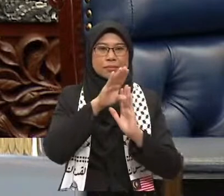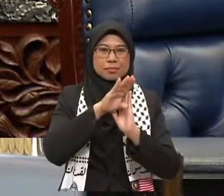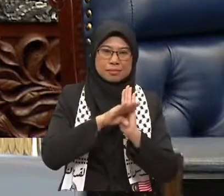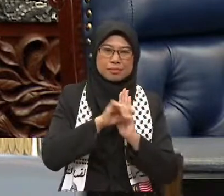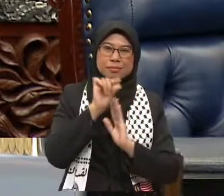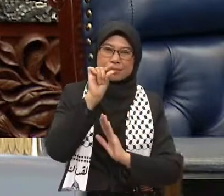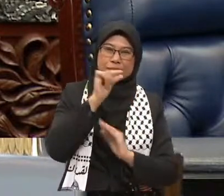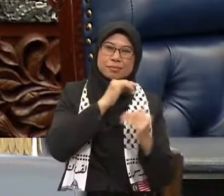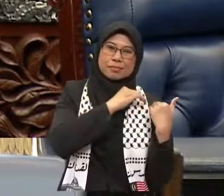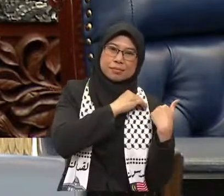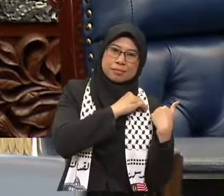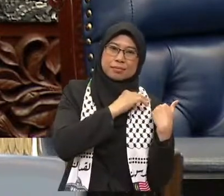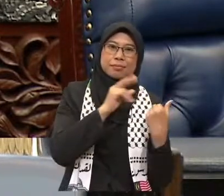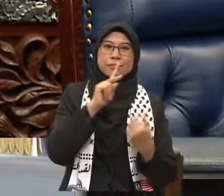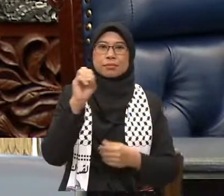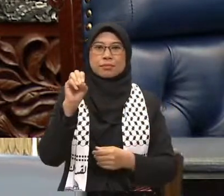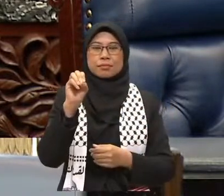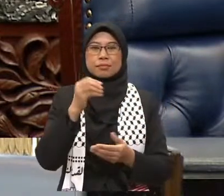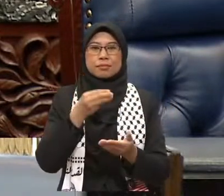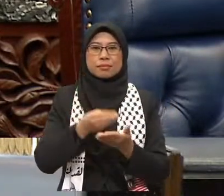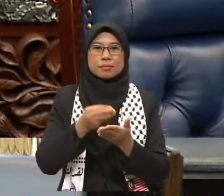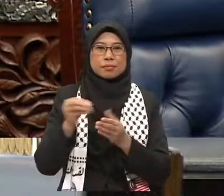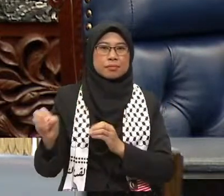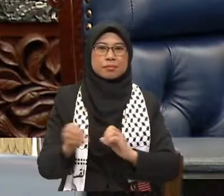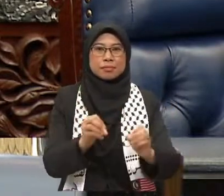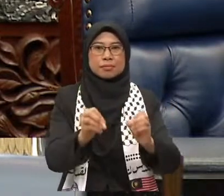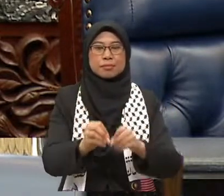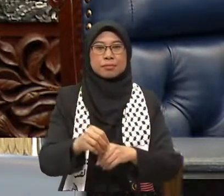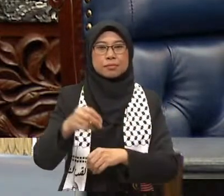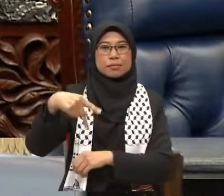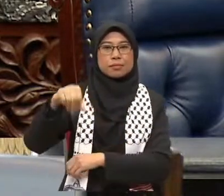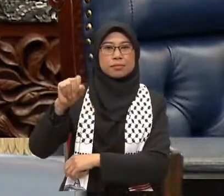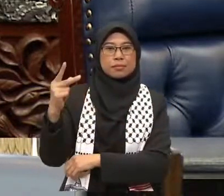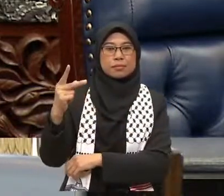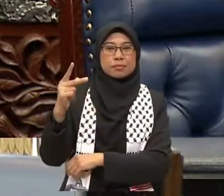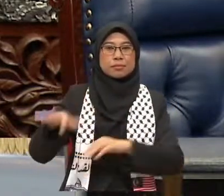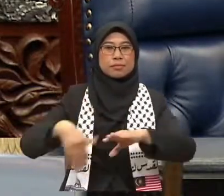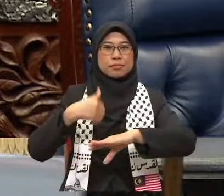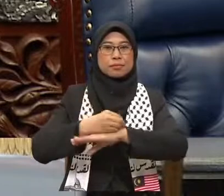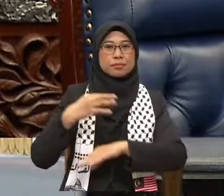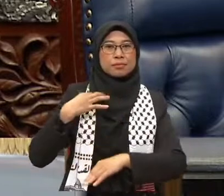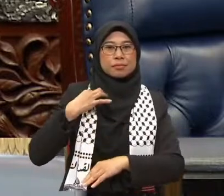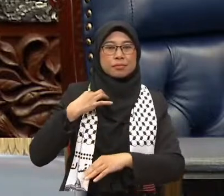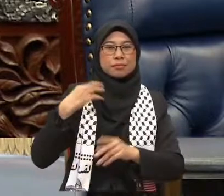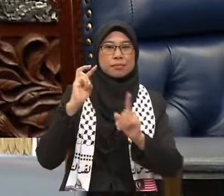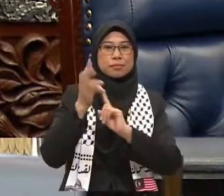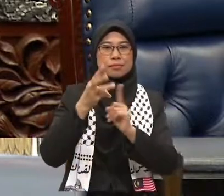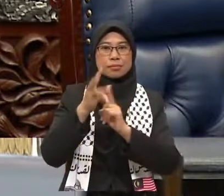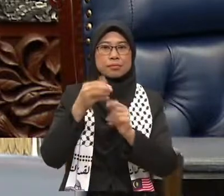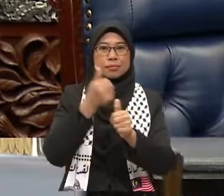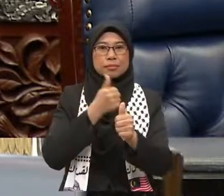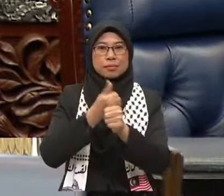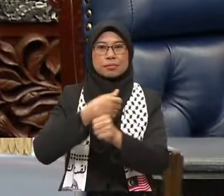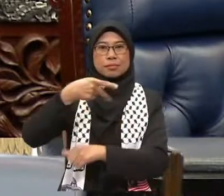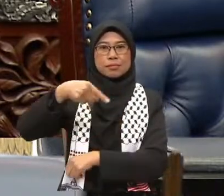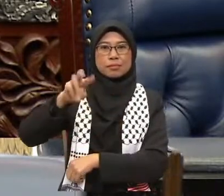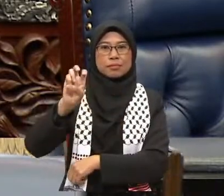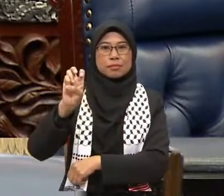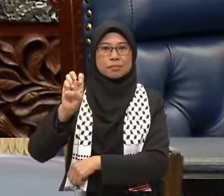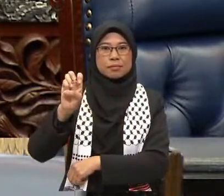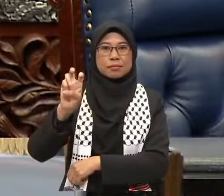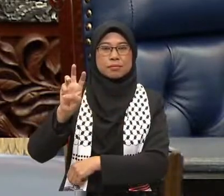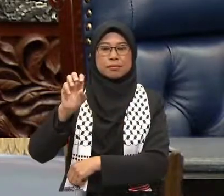sedikit tanggungan kos operasi mereka sebagai PSK ataupun pertubuhan sukarelawan kebajikan setiap Paw